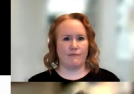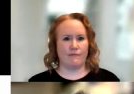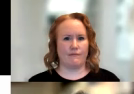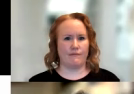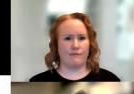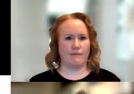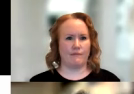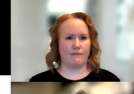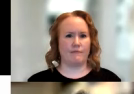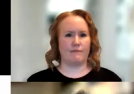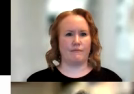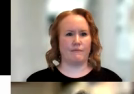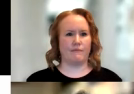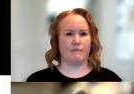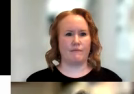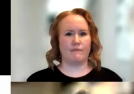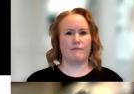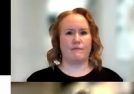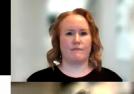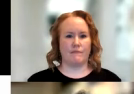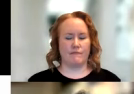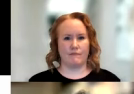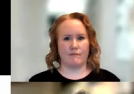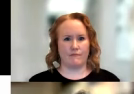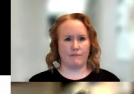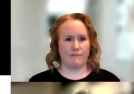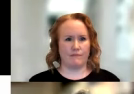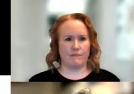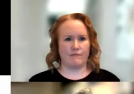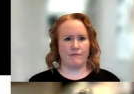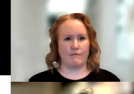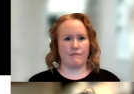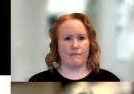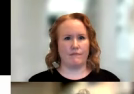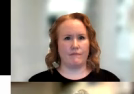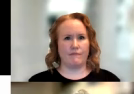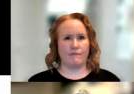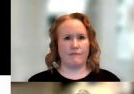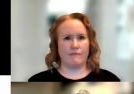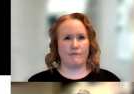Så skal det utredes konsekvenser ved innføring av universell utforming av IKT